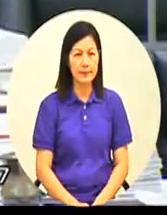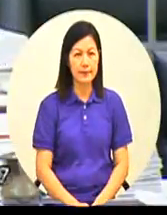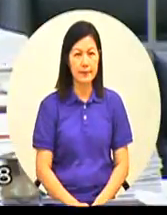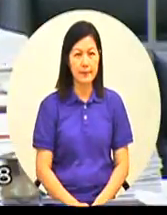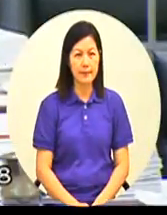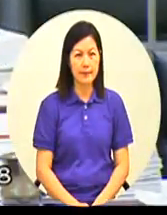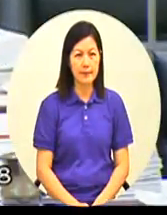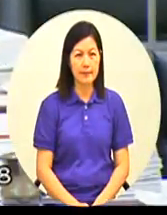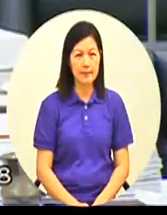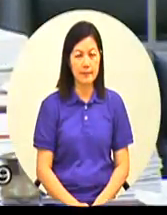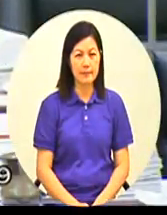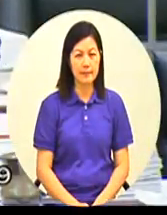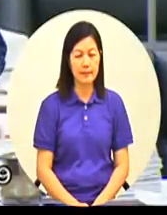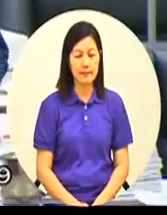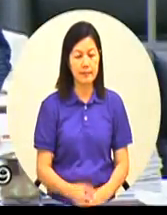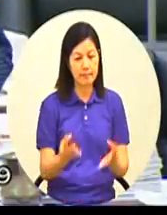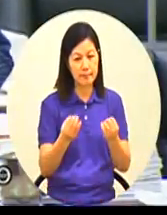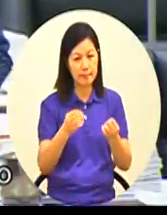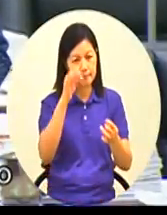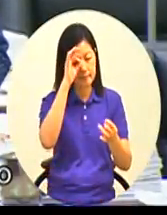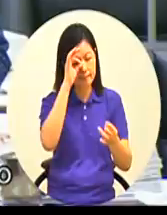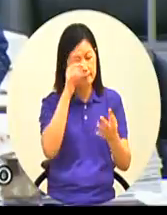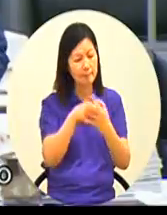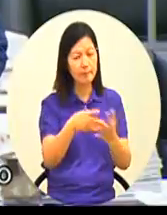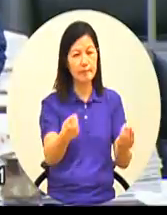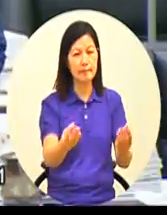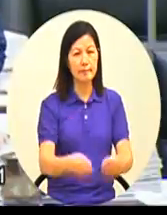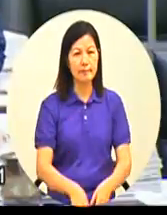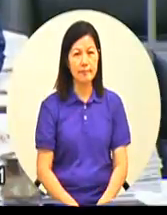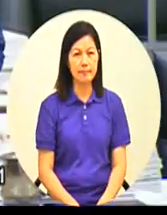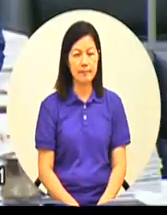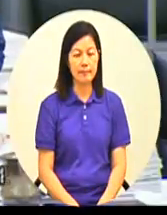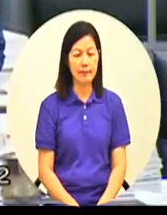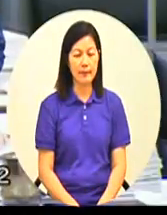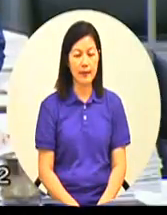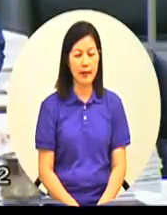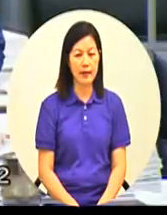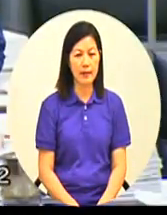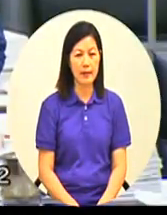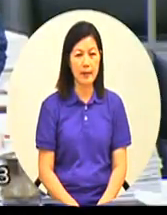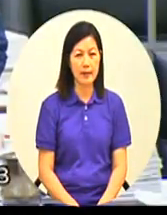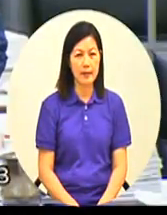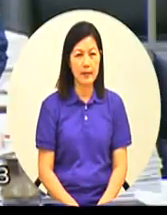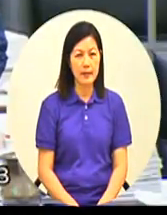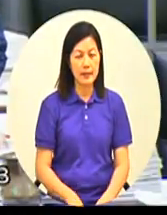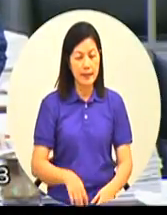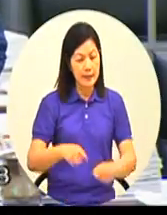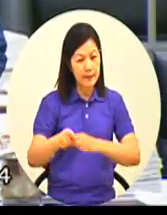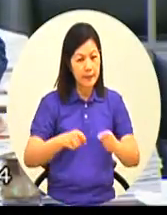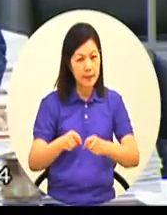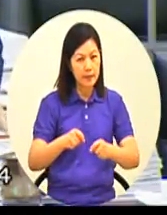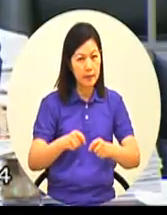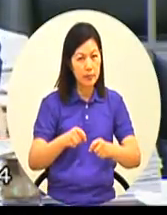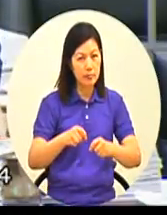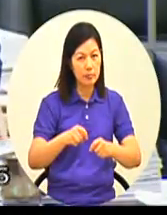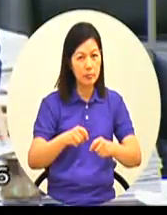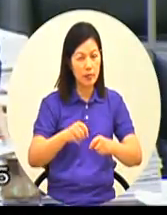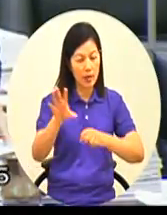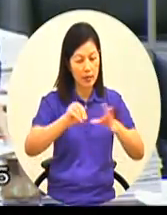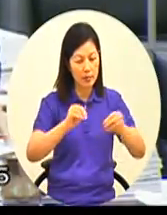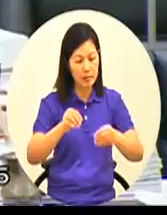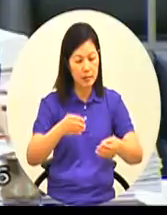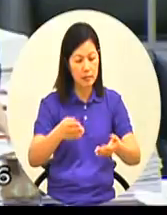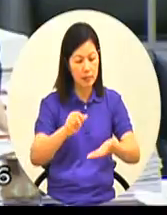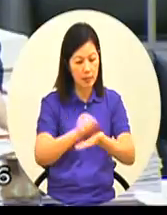也都看不到具体的数字啊。会后请你们把这个具体的这些计划送一份给本席，谢谢你